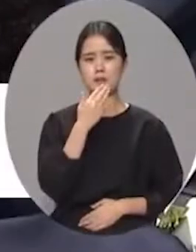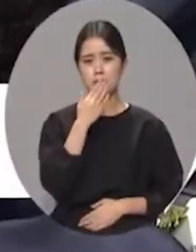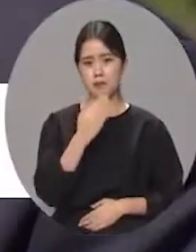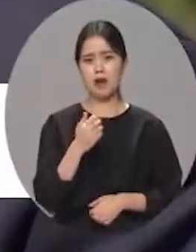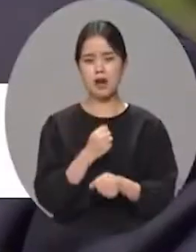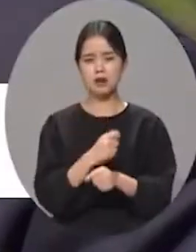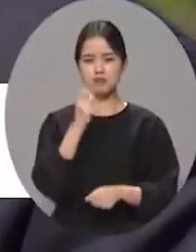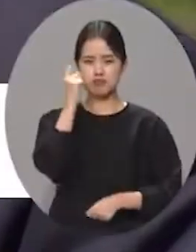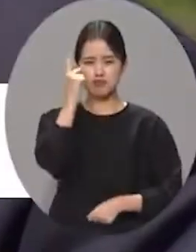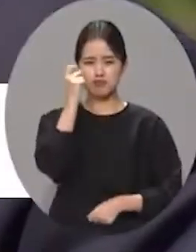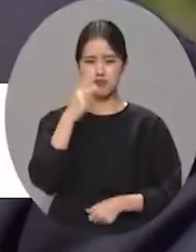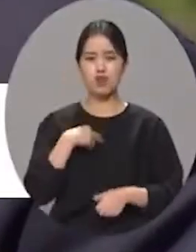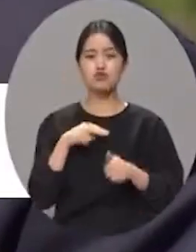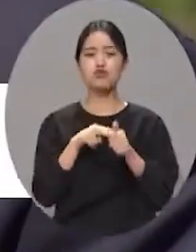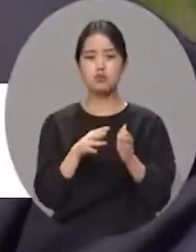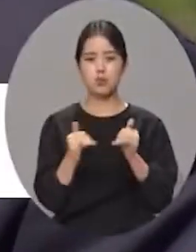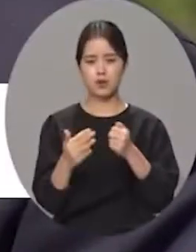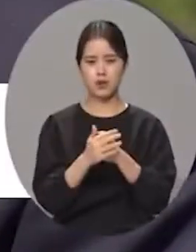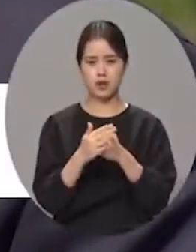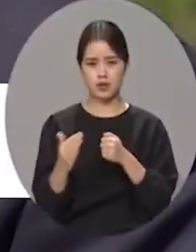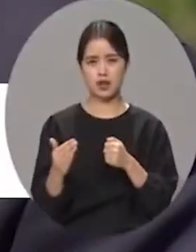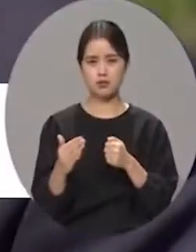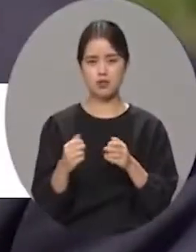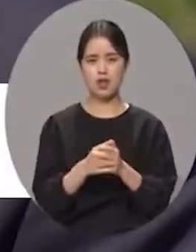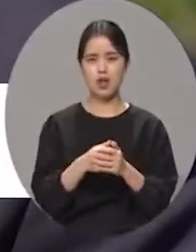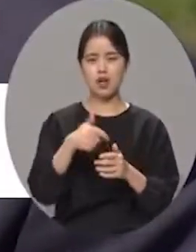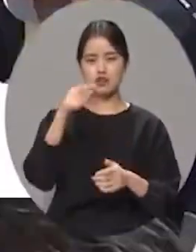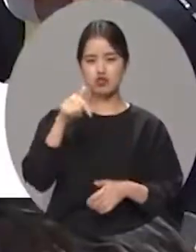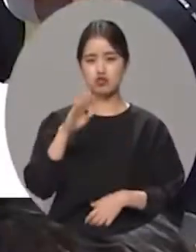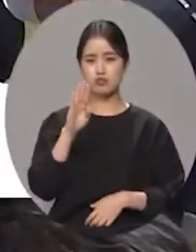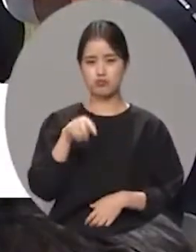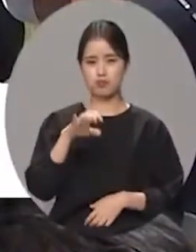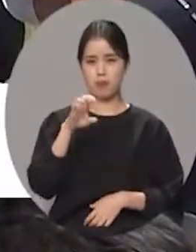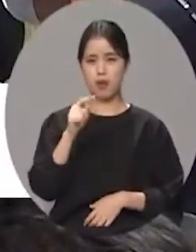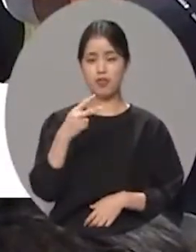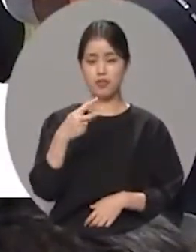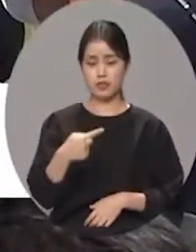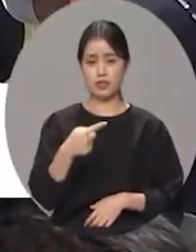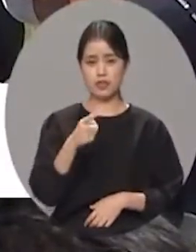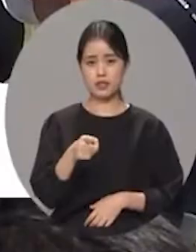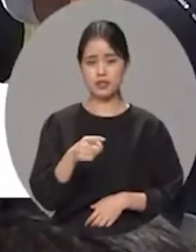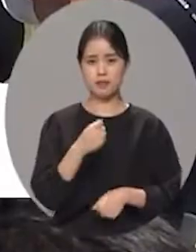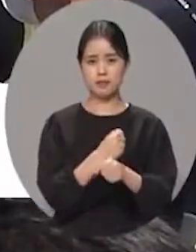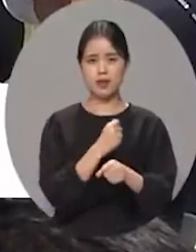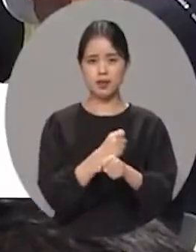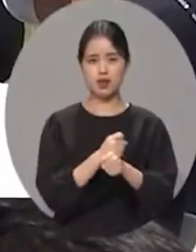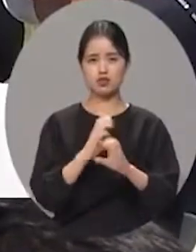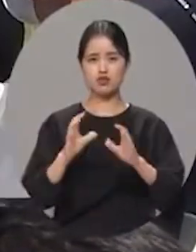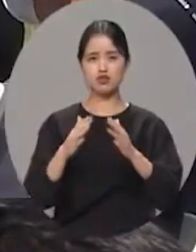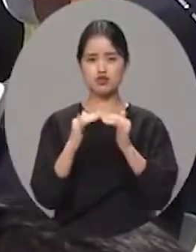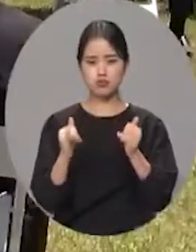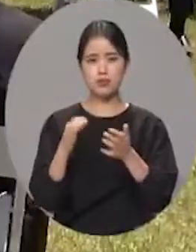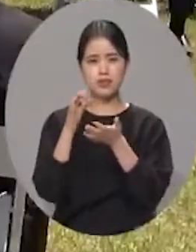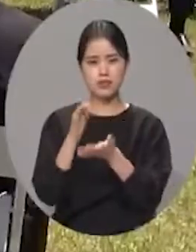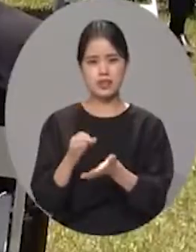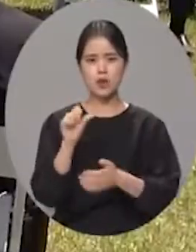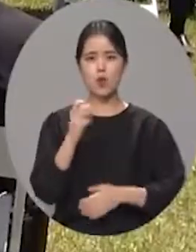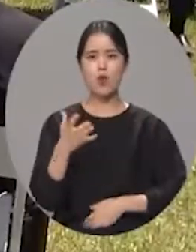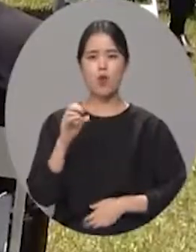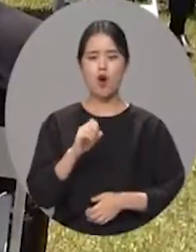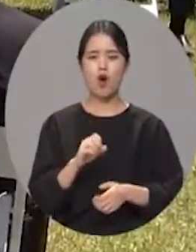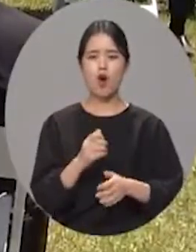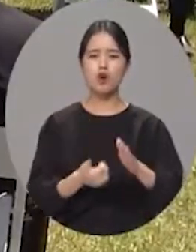만드는 유능한 진보라며 국부펀드를 조성해 본부를 전주에 두고 국민 자산 5억 성공